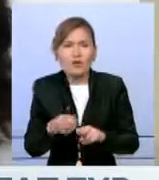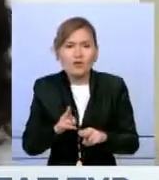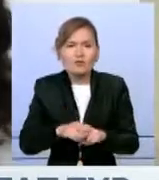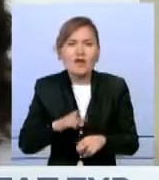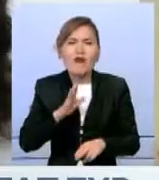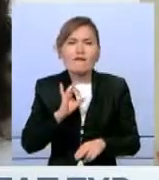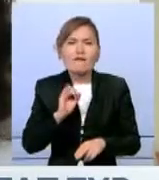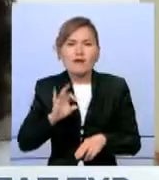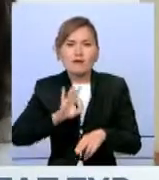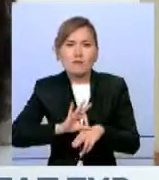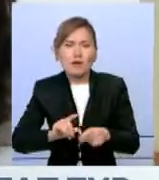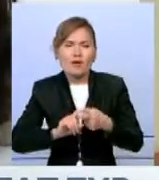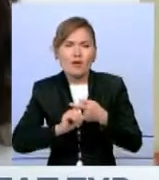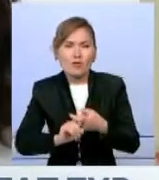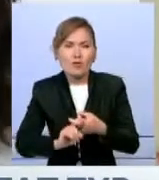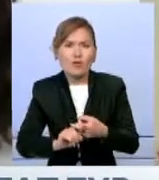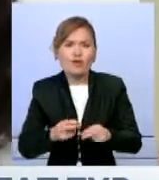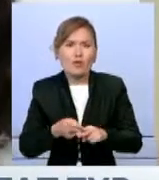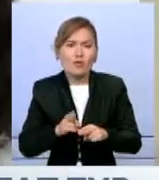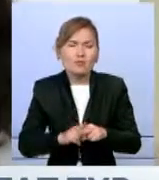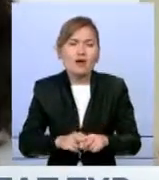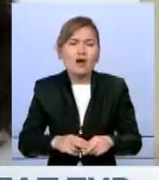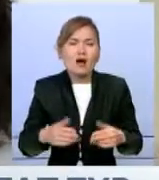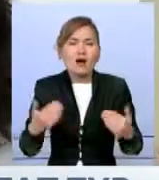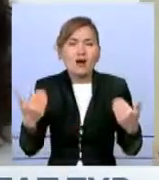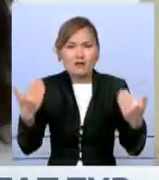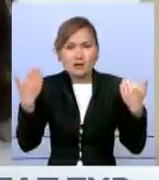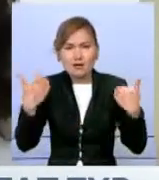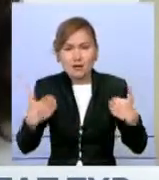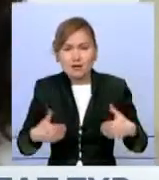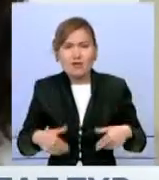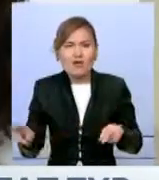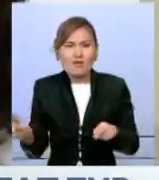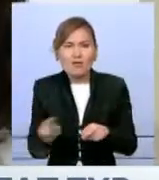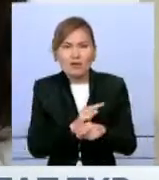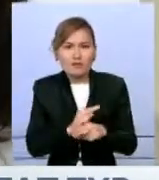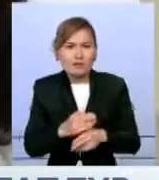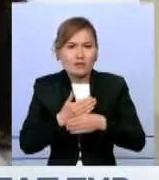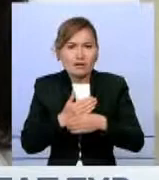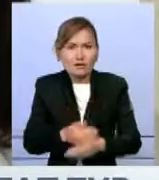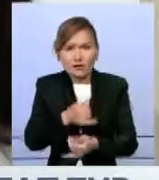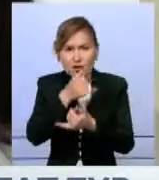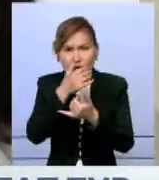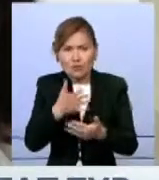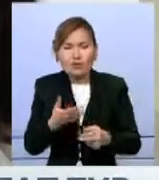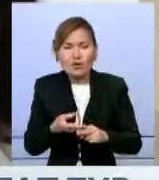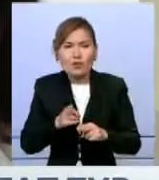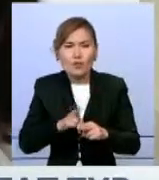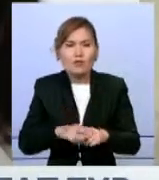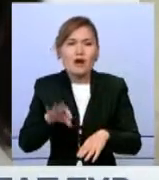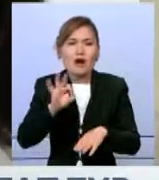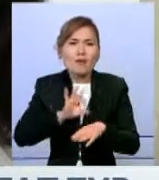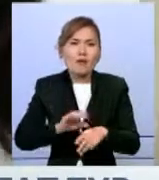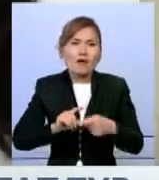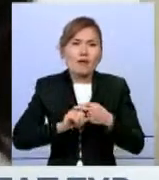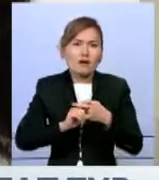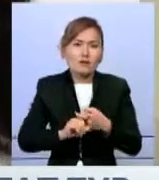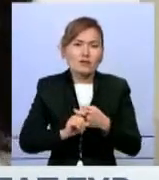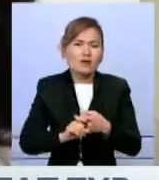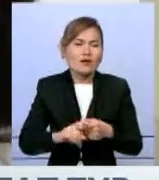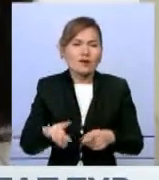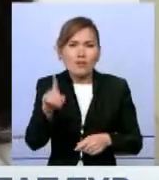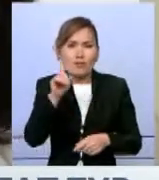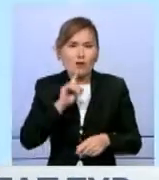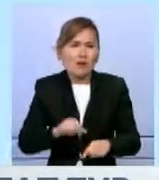жұқпасымен ауырғандар бойындағы дертін дер кезінде емдей алмай асқындырып алған. Осындай себептерге байланысты індеттен уақытында айыға